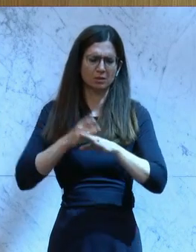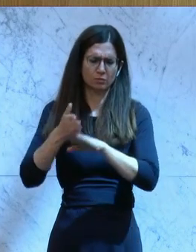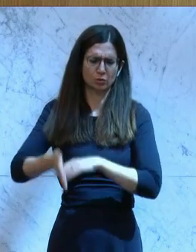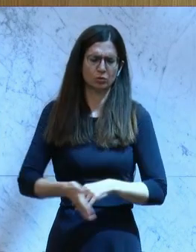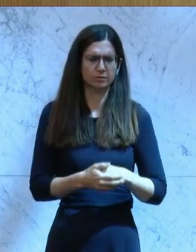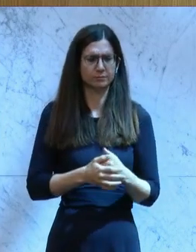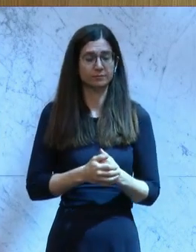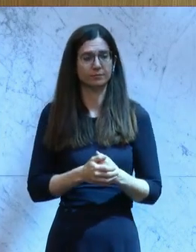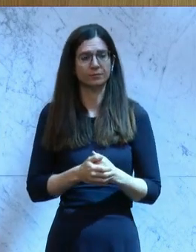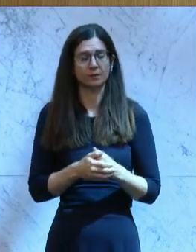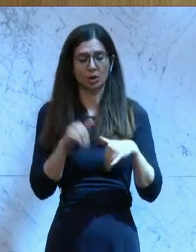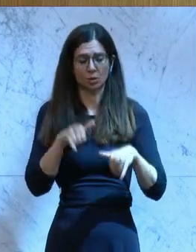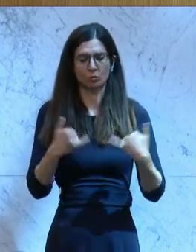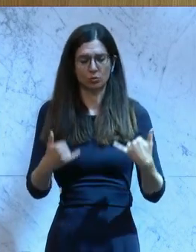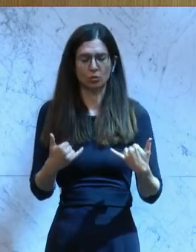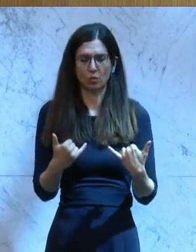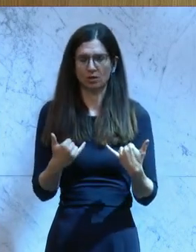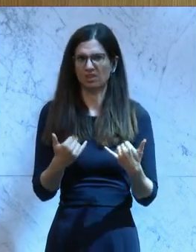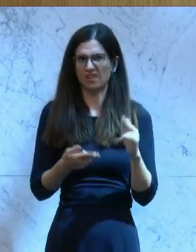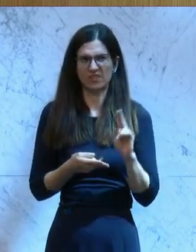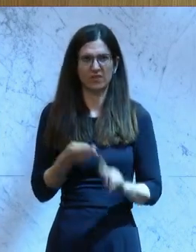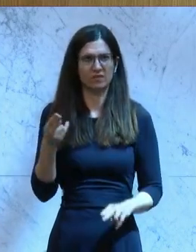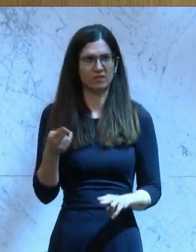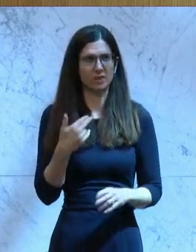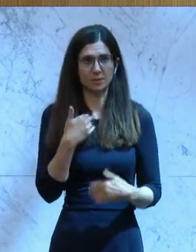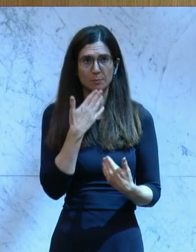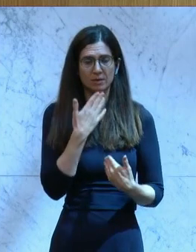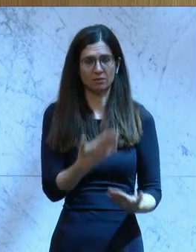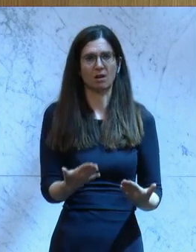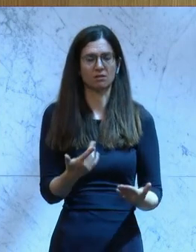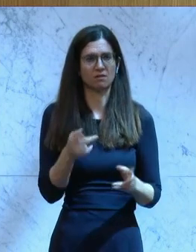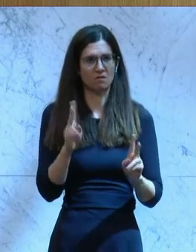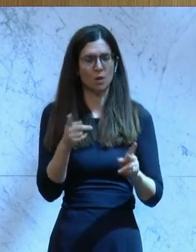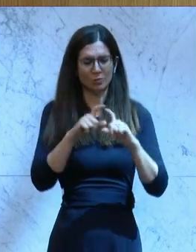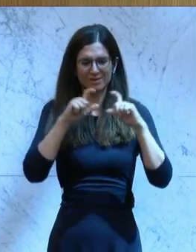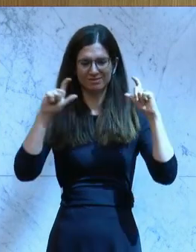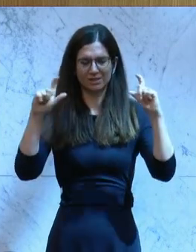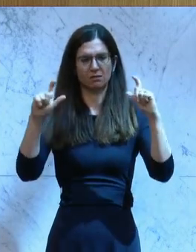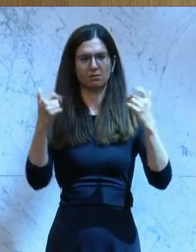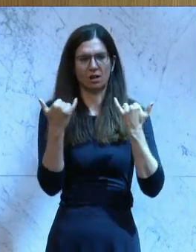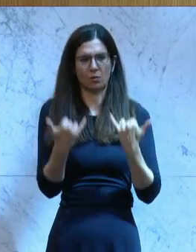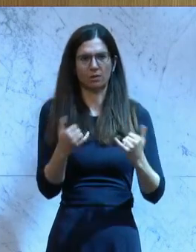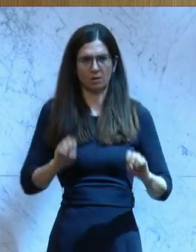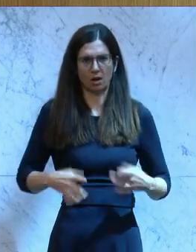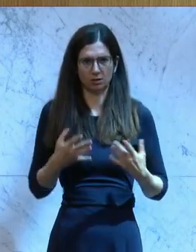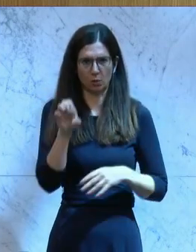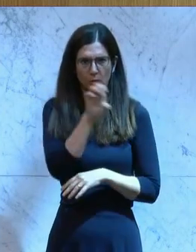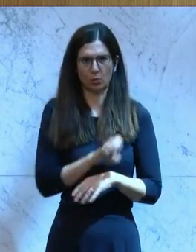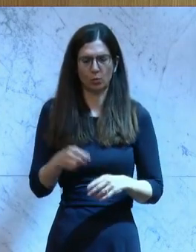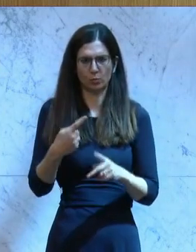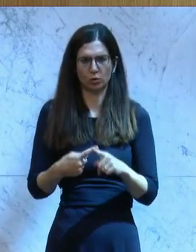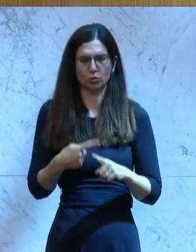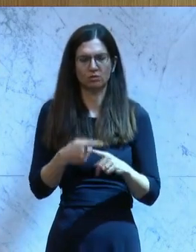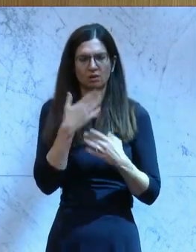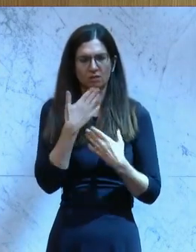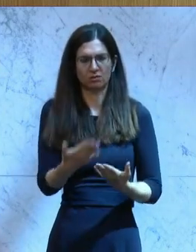Aber ich muss mich ja heute ja schon fast, muss ich sagen, bei Ihnen bedanken. Bedanken für den Titel der heutigen aktuellen Europastunde. Danke,